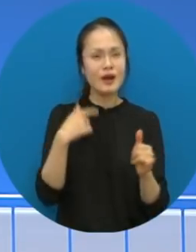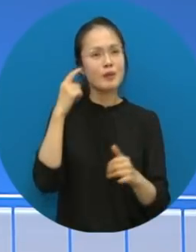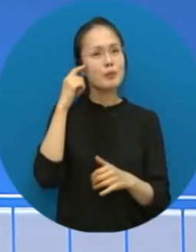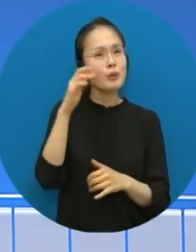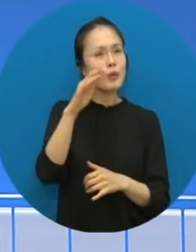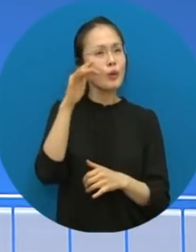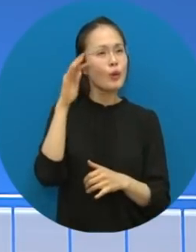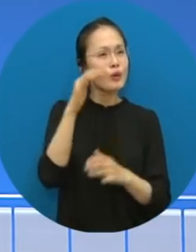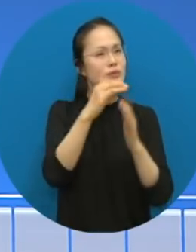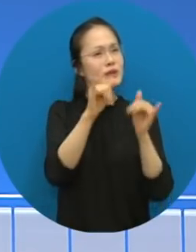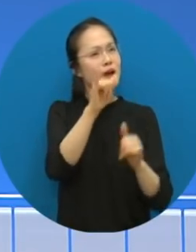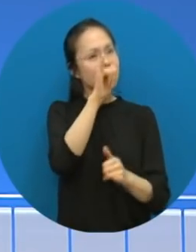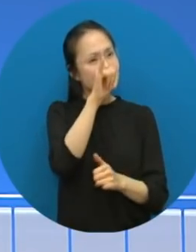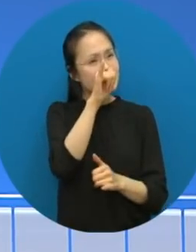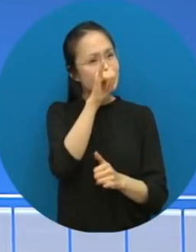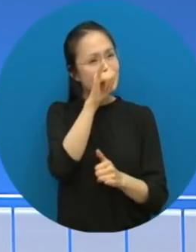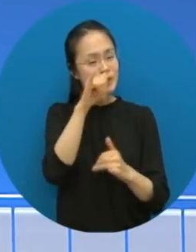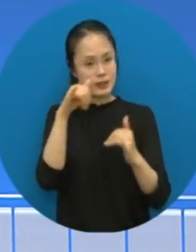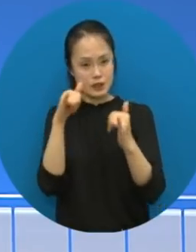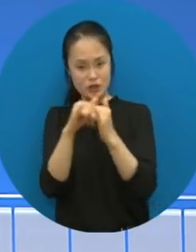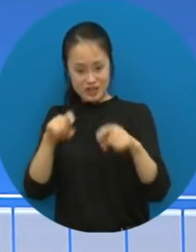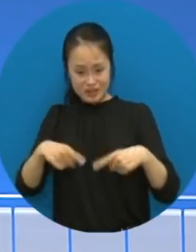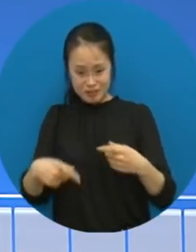가라 하십니다.